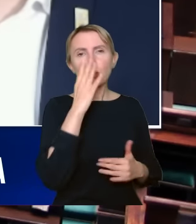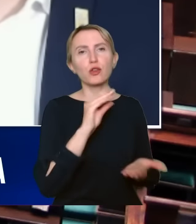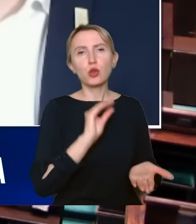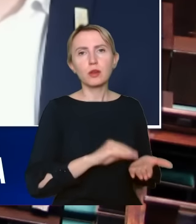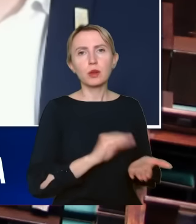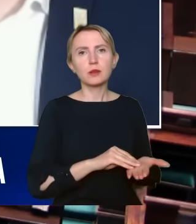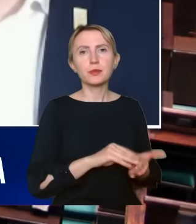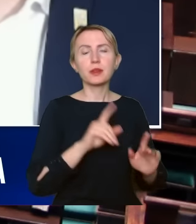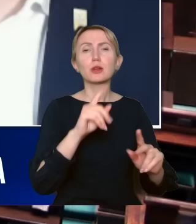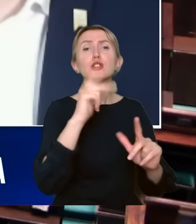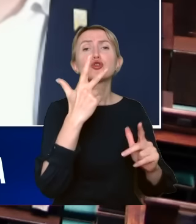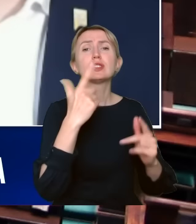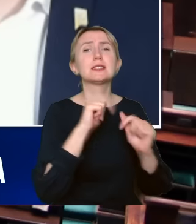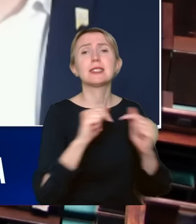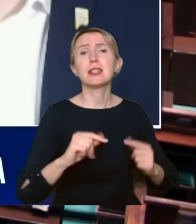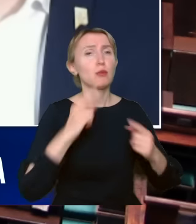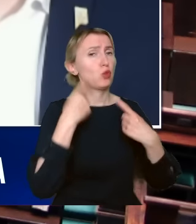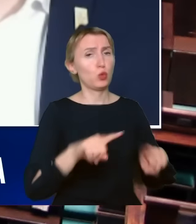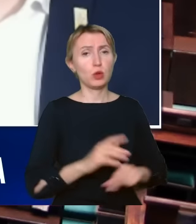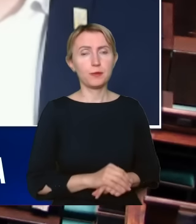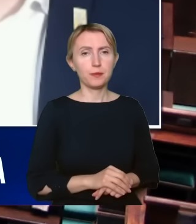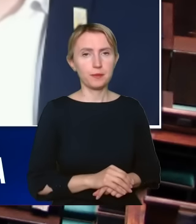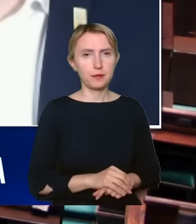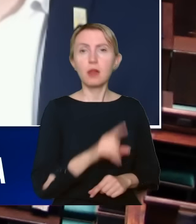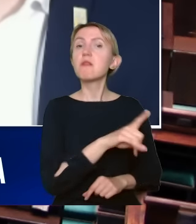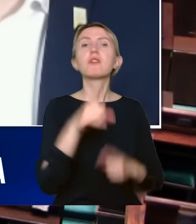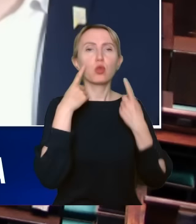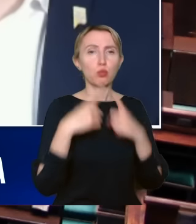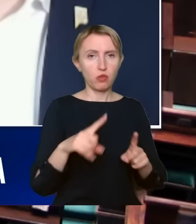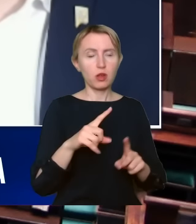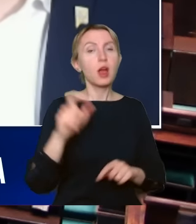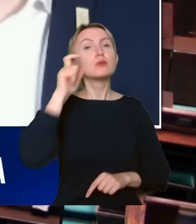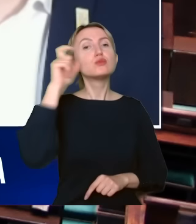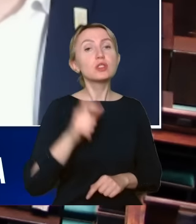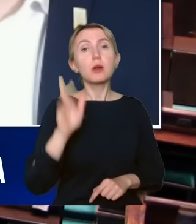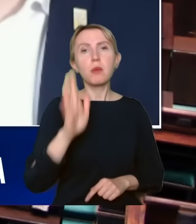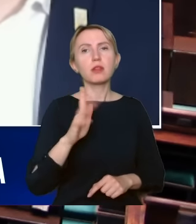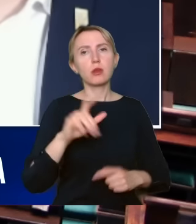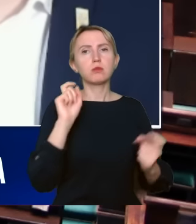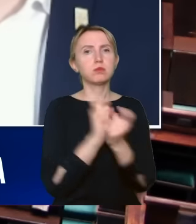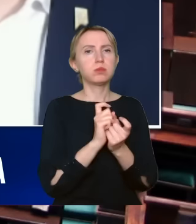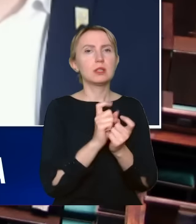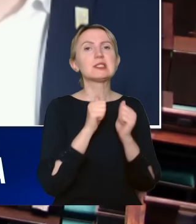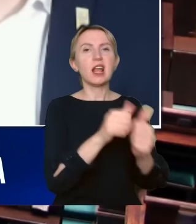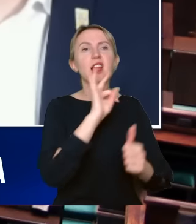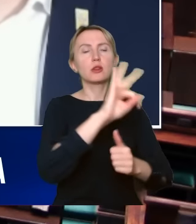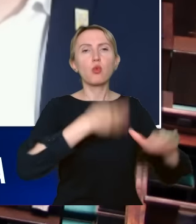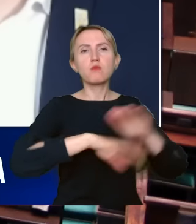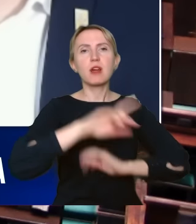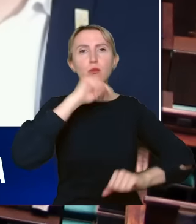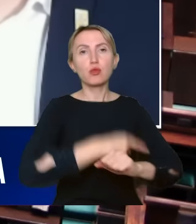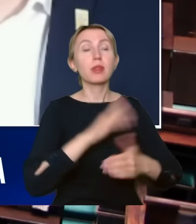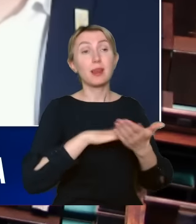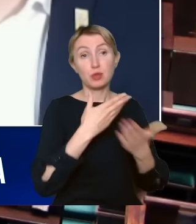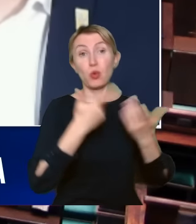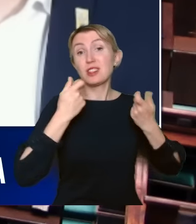Trzema zdaniami, bo musimy kończyć. Jesteście odpowiedzialni za to, że przestępcy będą negować rolę prokuratora, tak jak w przypadku Szczecina,